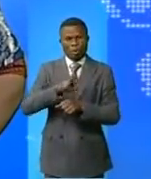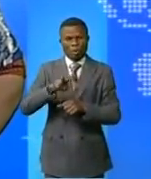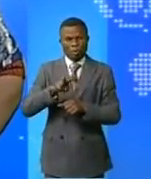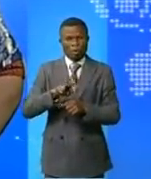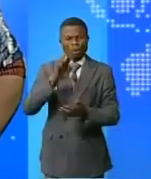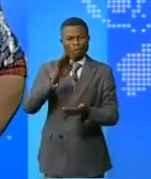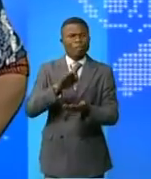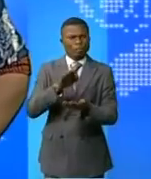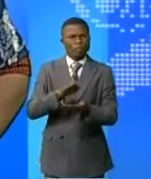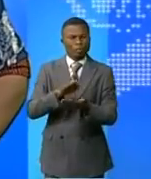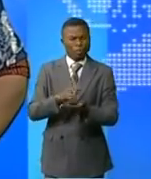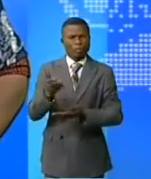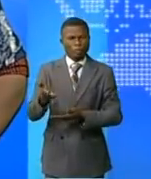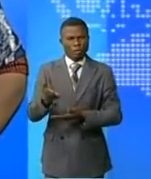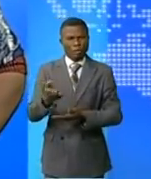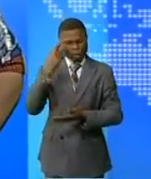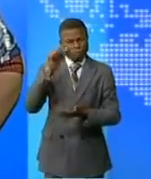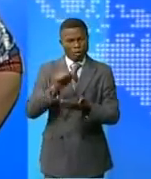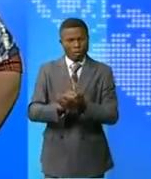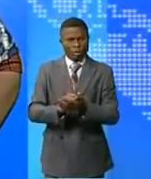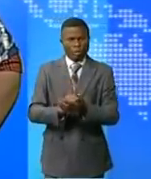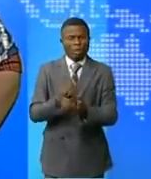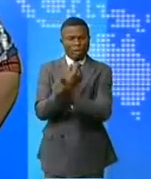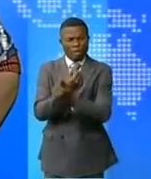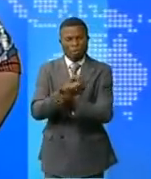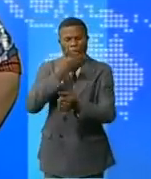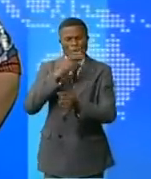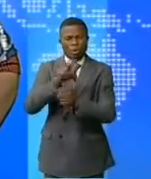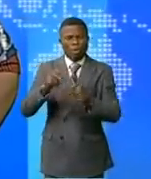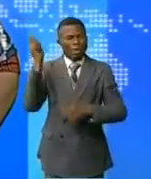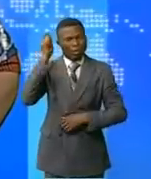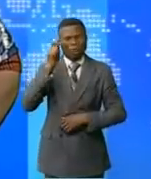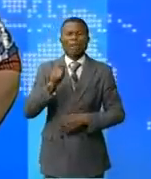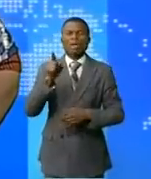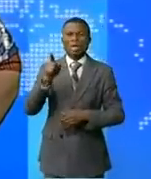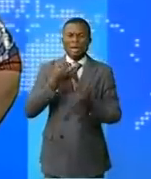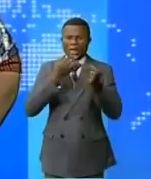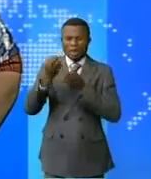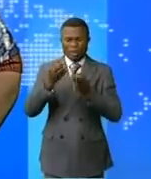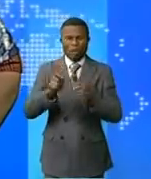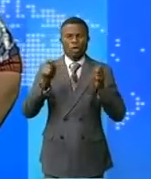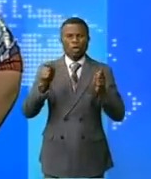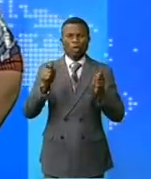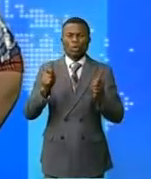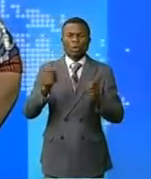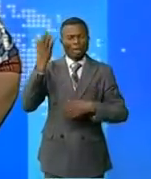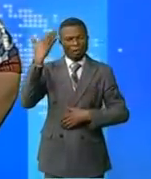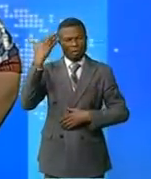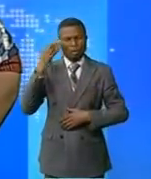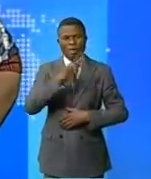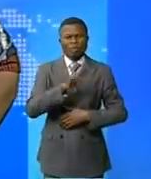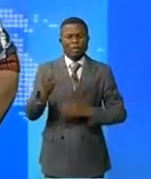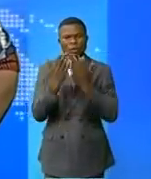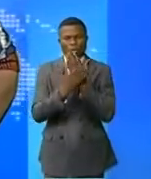Covid-19 diminue. Et ce, grâce au respect des gestes barrières, le professeur Mouyembe l'a dit au cours d'un point de presse jeudi 22 juillet,